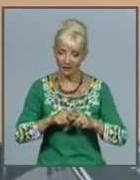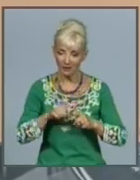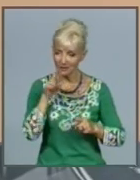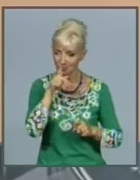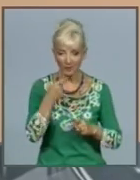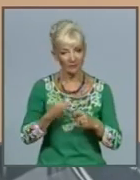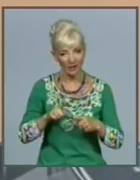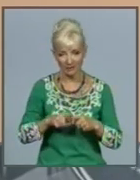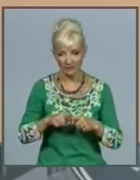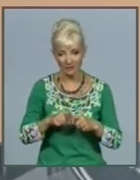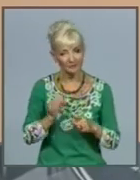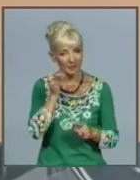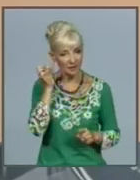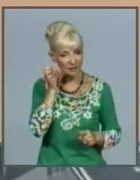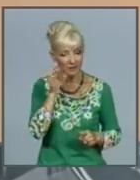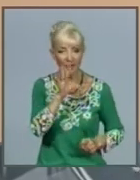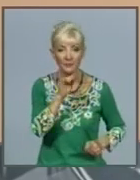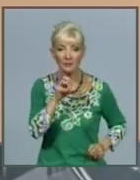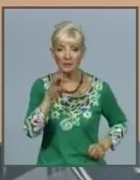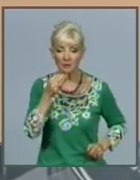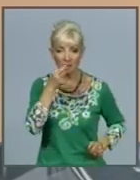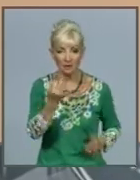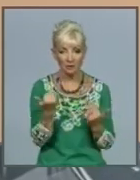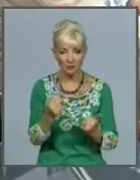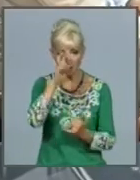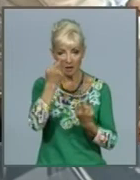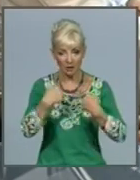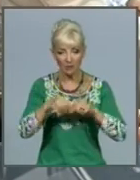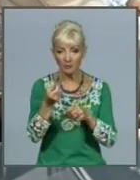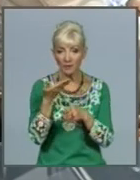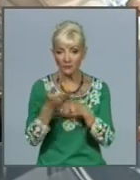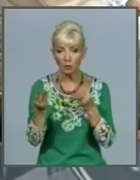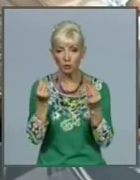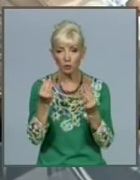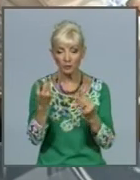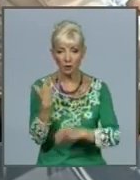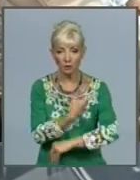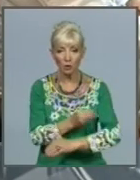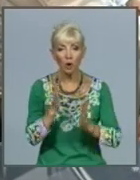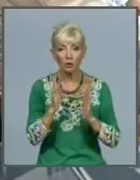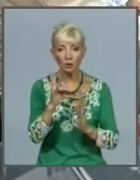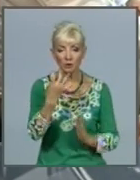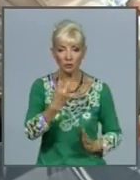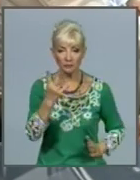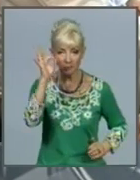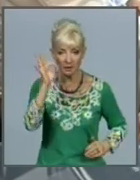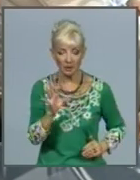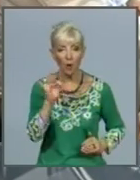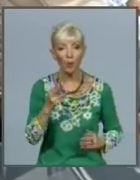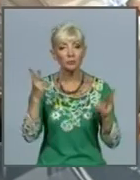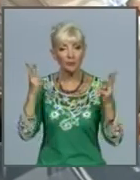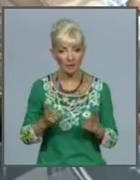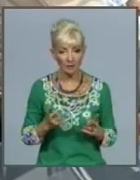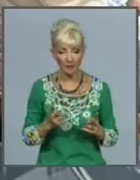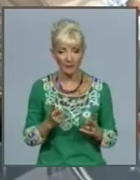Віце-мер зазначила, що наразі держава профінансувала вартість інсуліну лише на 42% від потреби. 8%